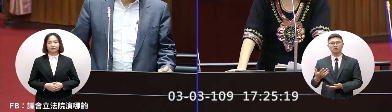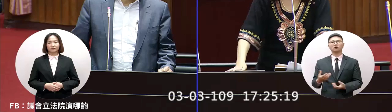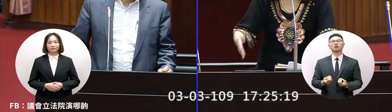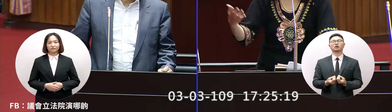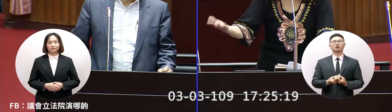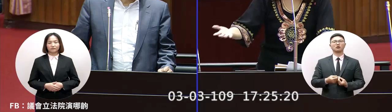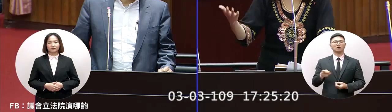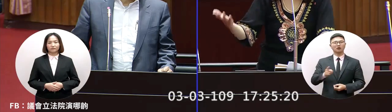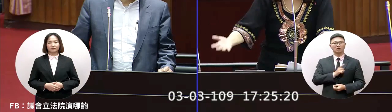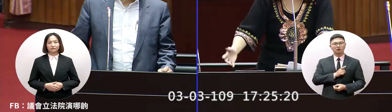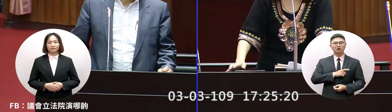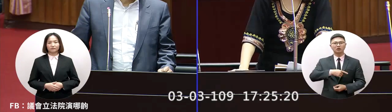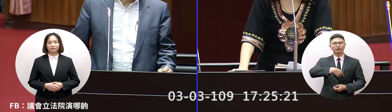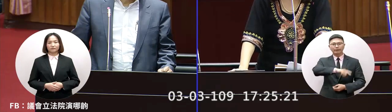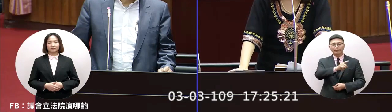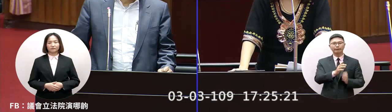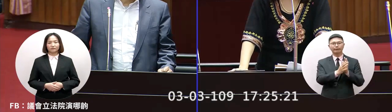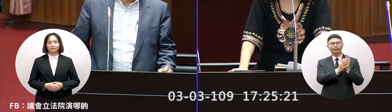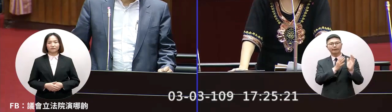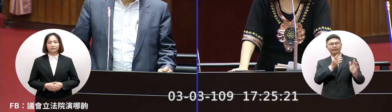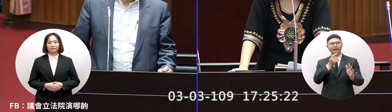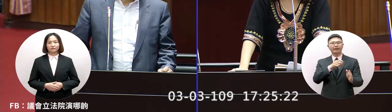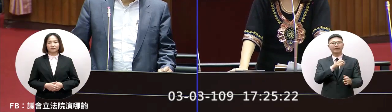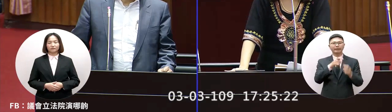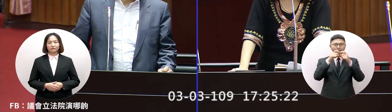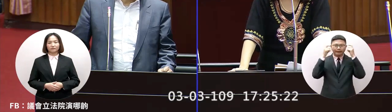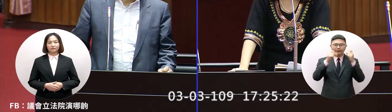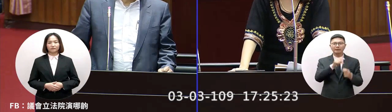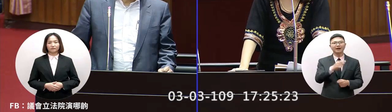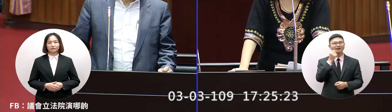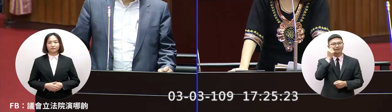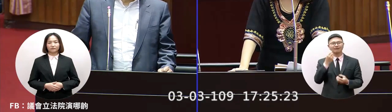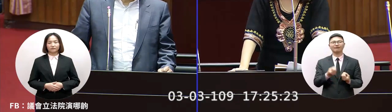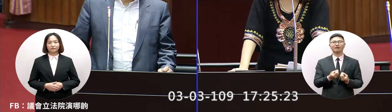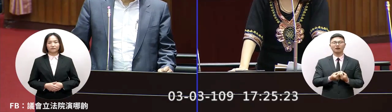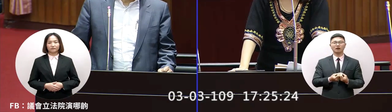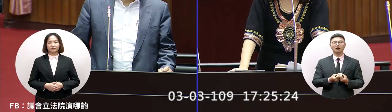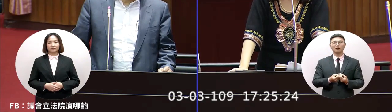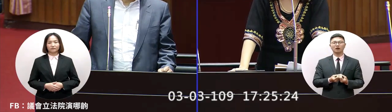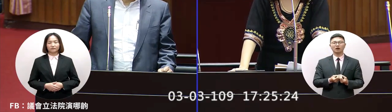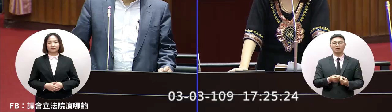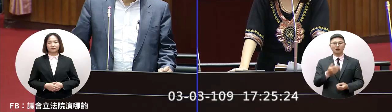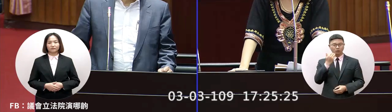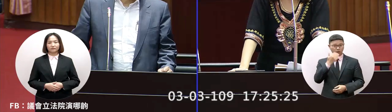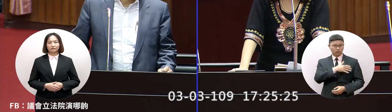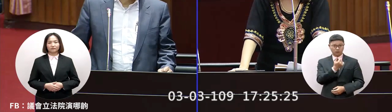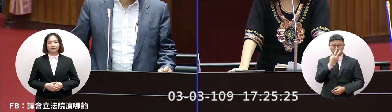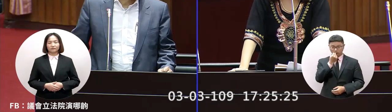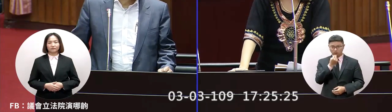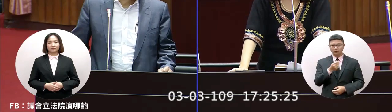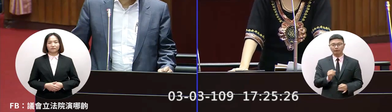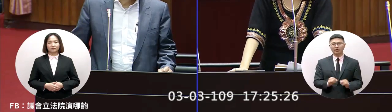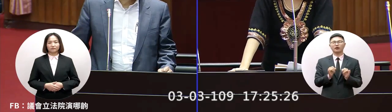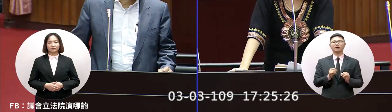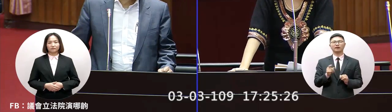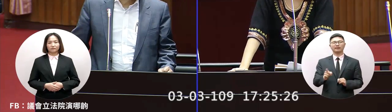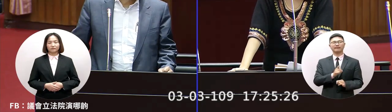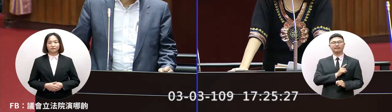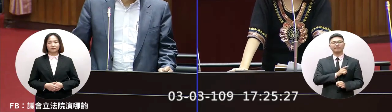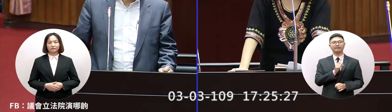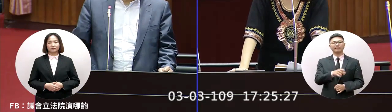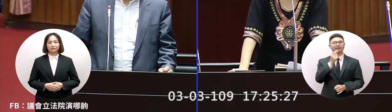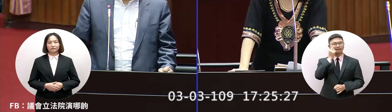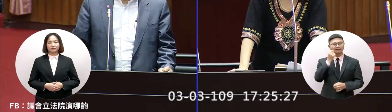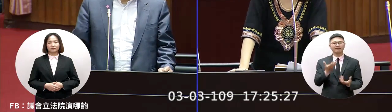能够去，他实在没有时间去排队买口罩，但是遇到礼拜六、礼拜天的时候呢，他又不能去买了。那现在